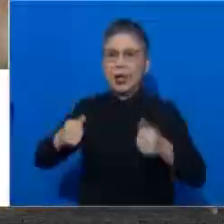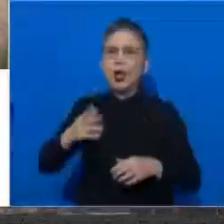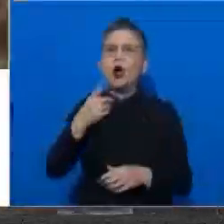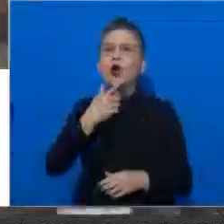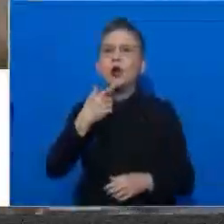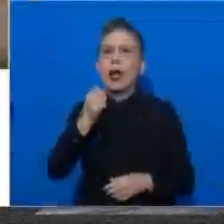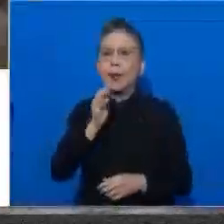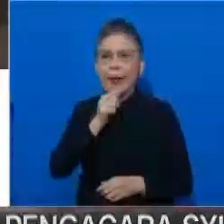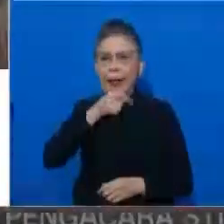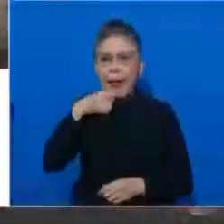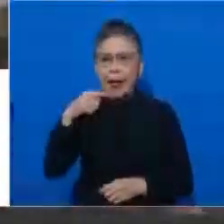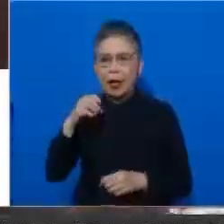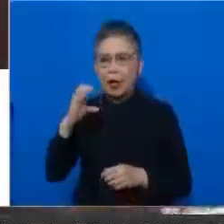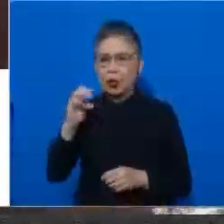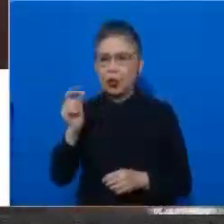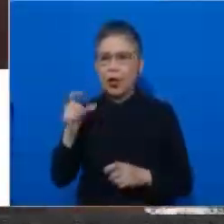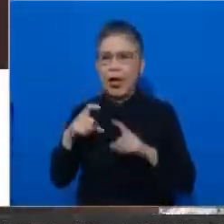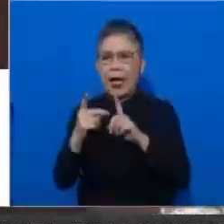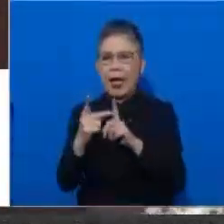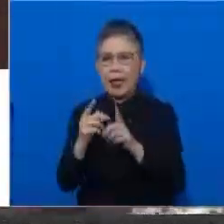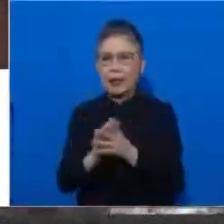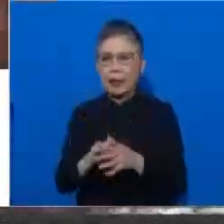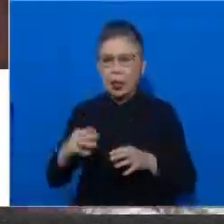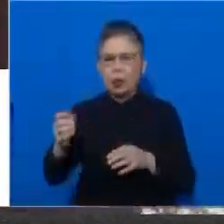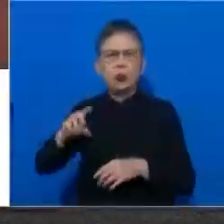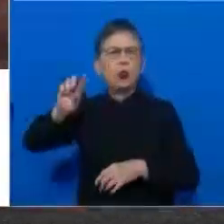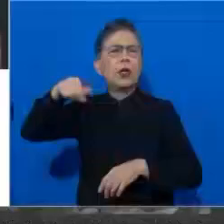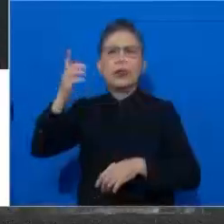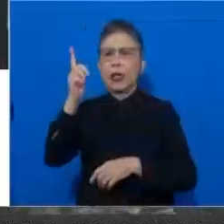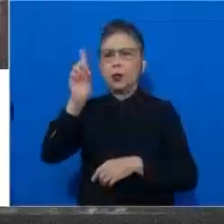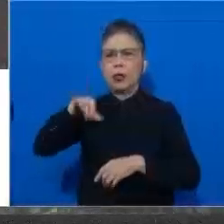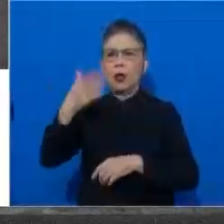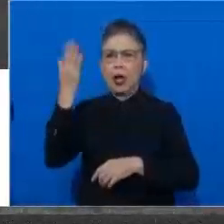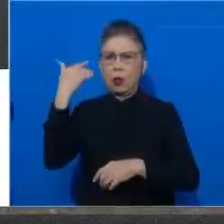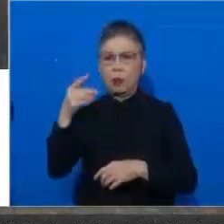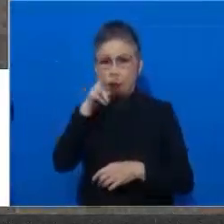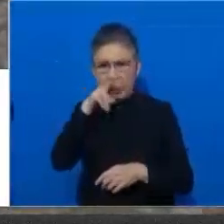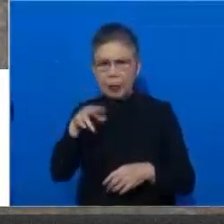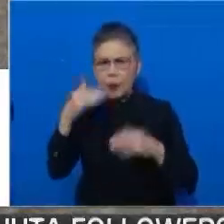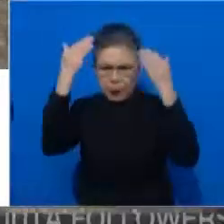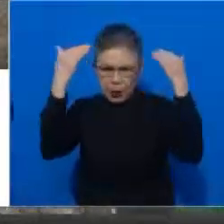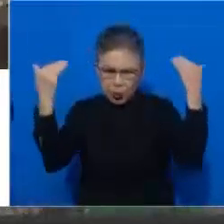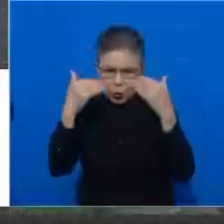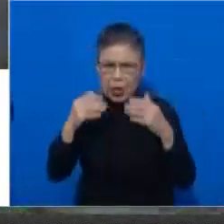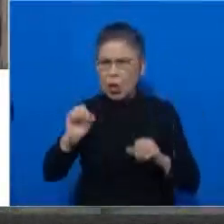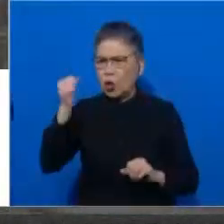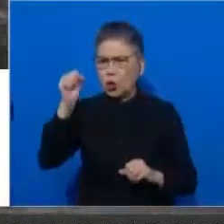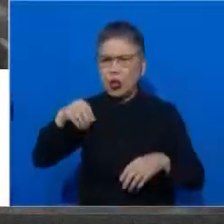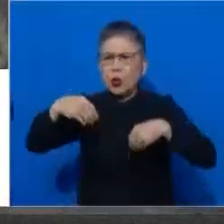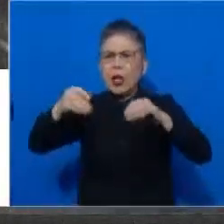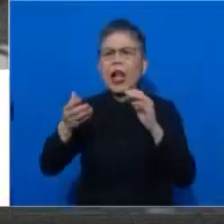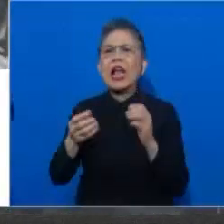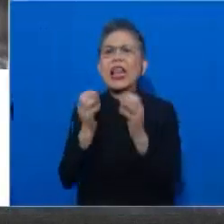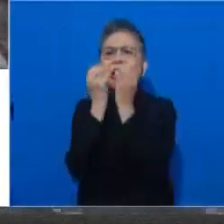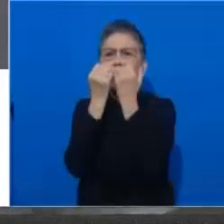tebu curah. Usaha gula merah tebu ini ia geluti sejak setahun terakhir setelah melihat banyak petani tebu kecil yang kesulitan menjual tebu ke